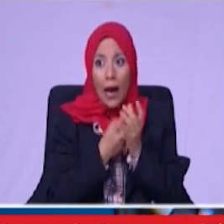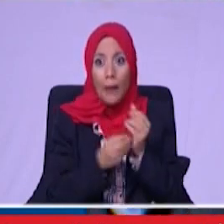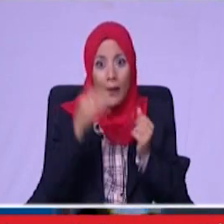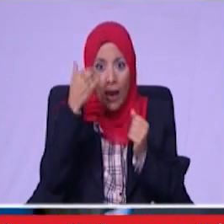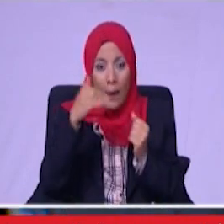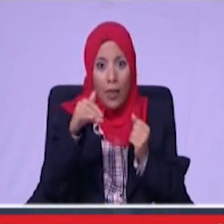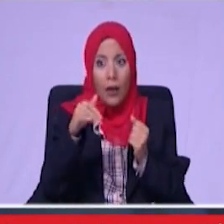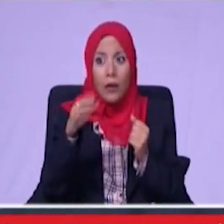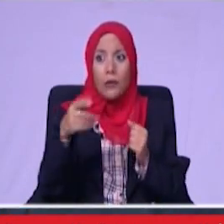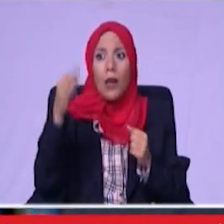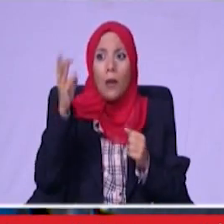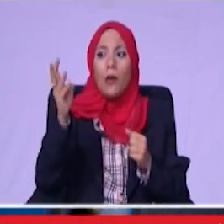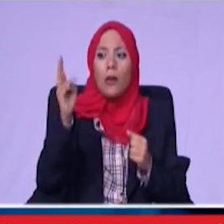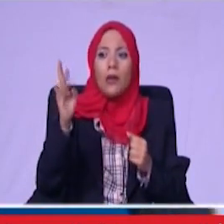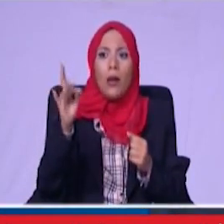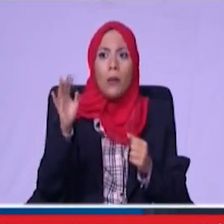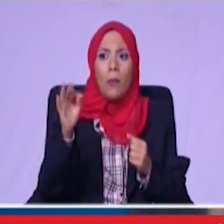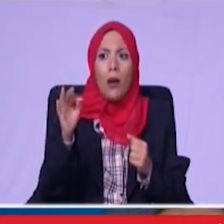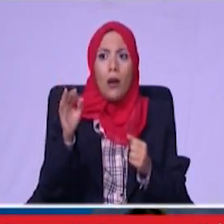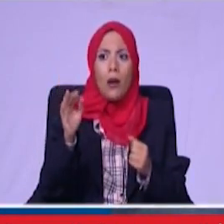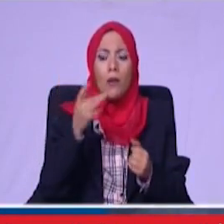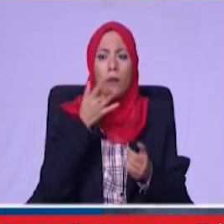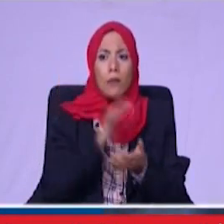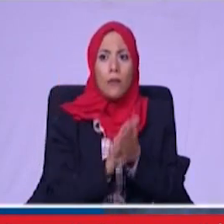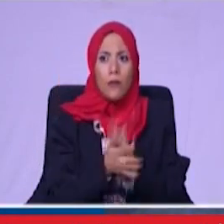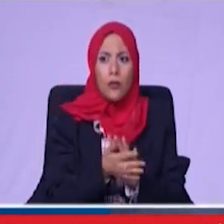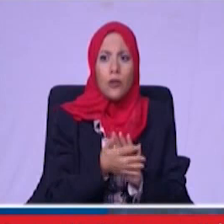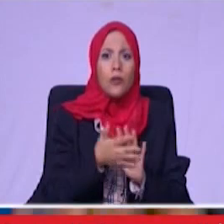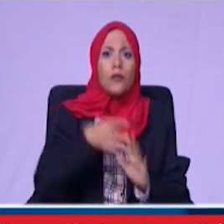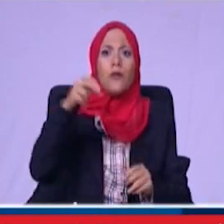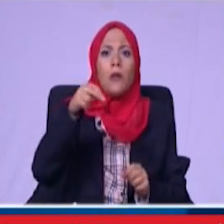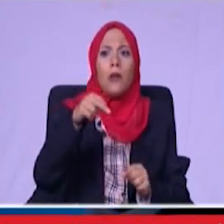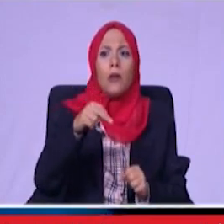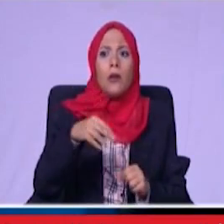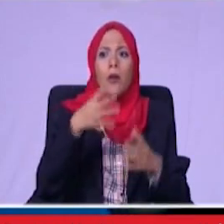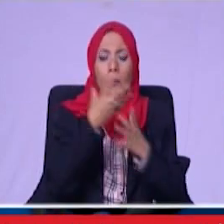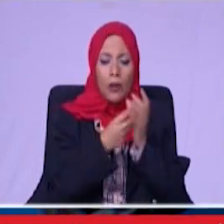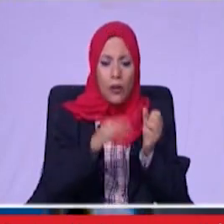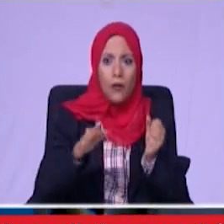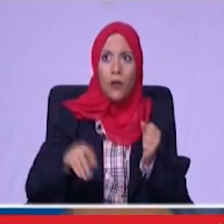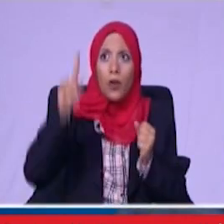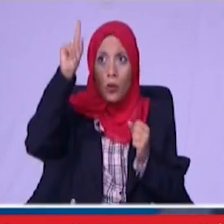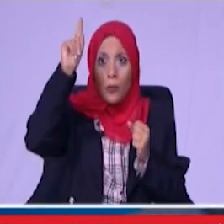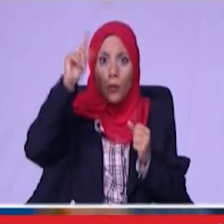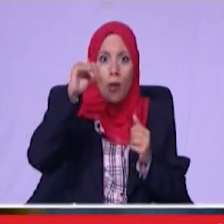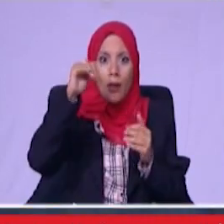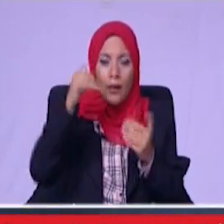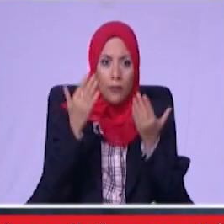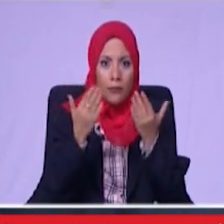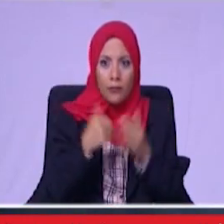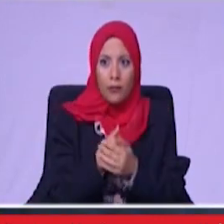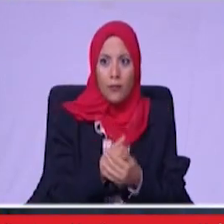الحقن المجهري تلات اربع مرات في كل مره اتنين اضرب في تمانيه مستنيين هم القيامه يشفعوا لها عند الله عز وجل